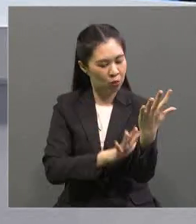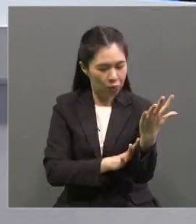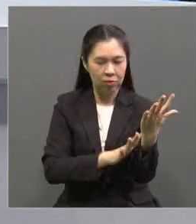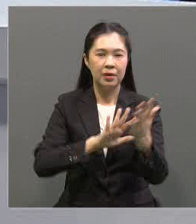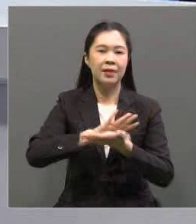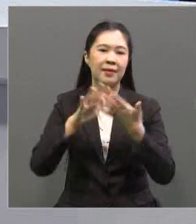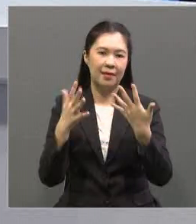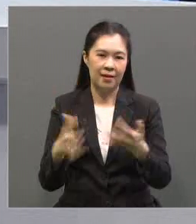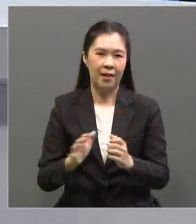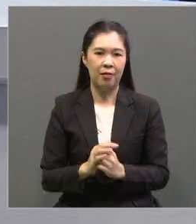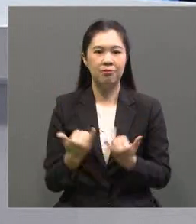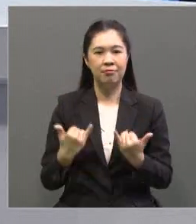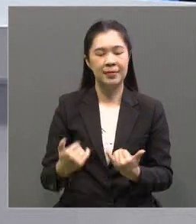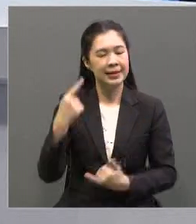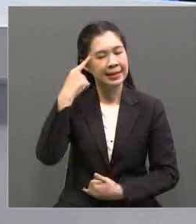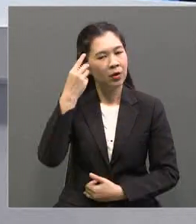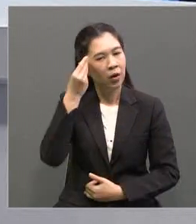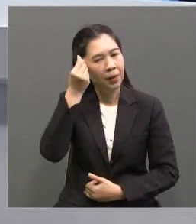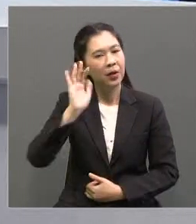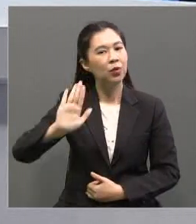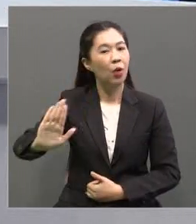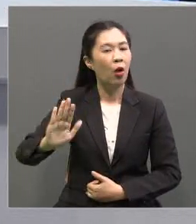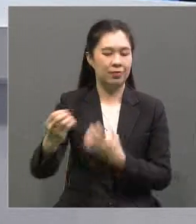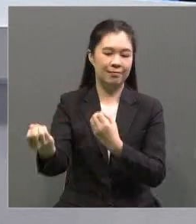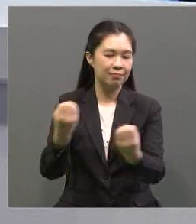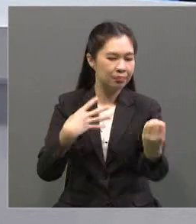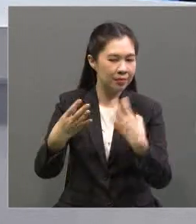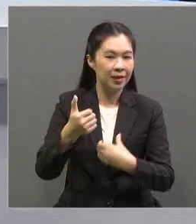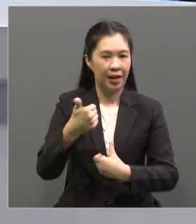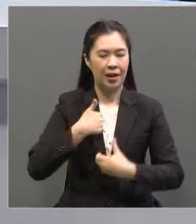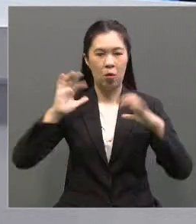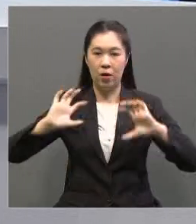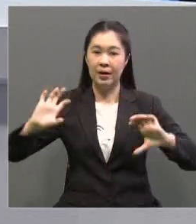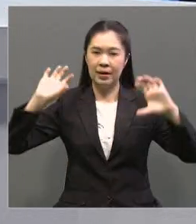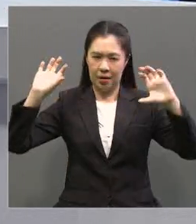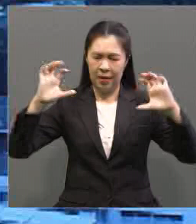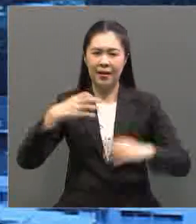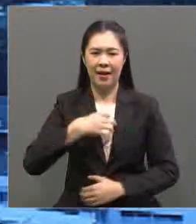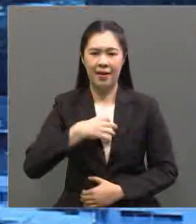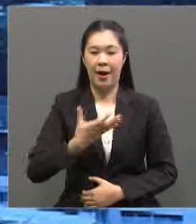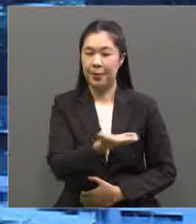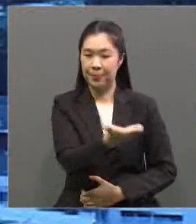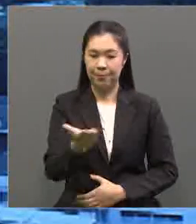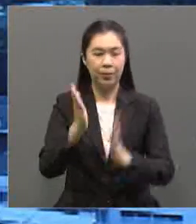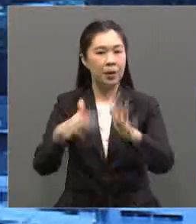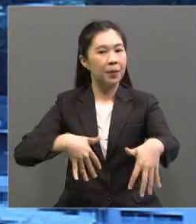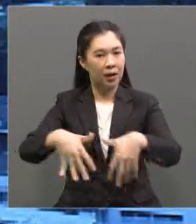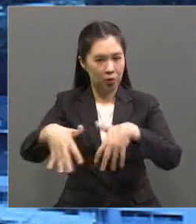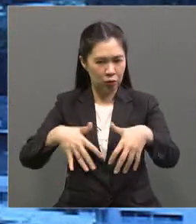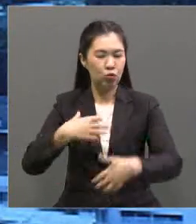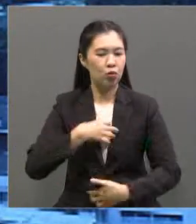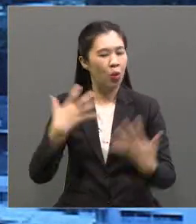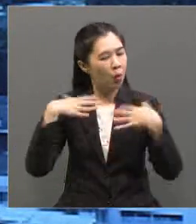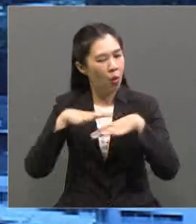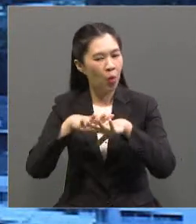ยนะคะก็มีการรับฟังความคิดเห็นของประชาชนเรียบร้อยแล้วค่ะซึ่งรัฐบาลเองก็ย้ำบอกว่าอยากจะให้ประชาชนทุกคนเนี่ยได้มีส่วนร่ว